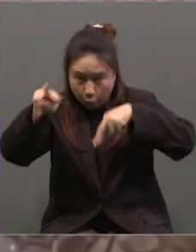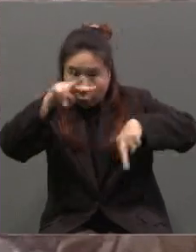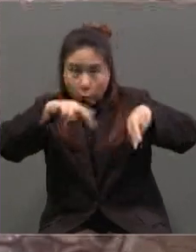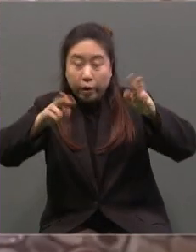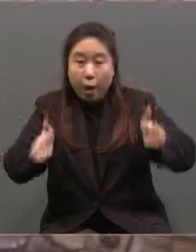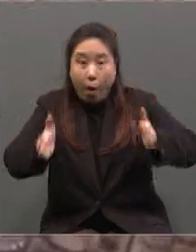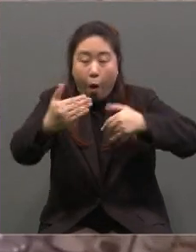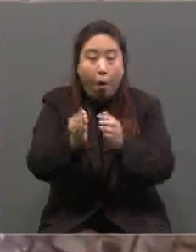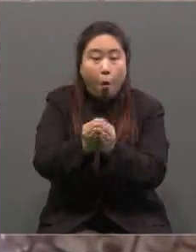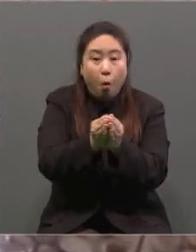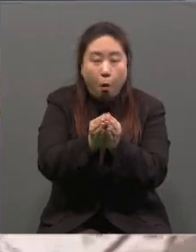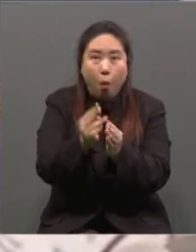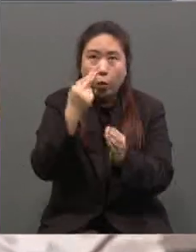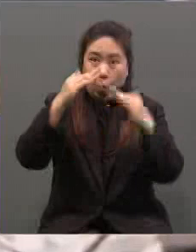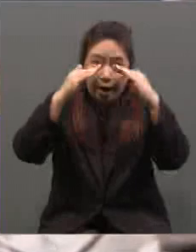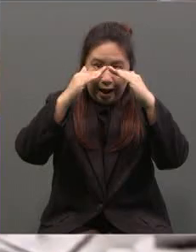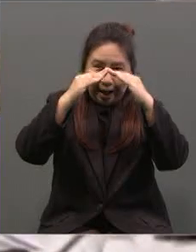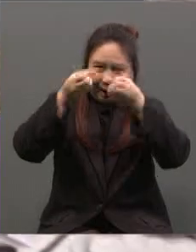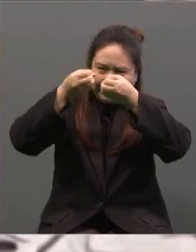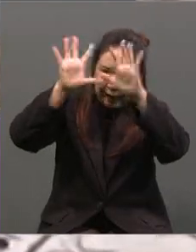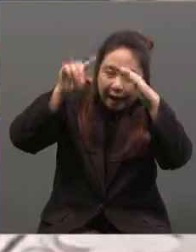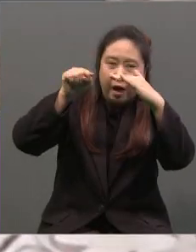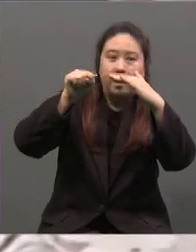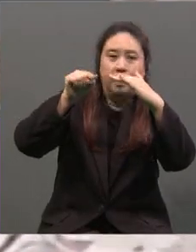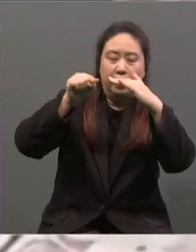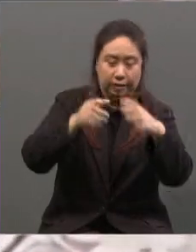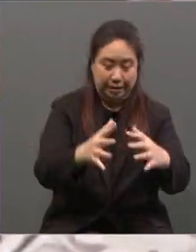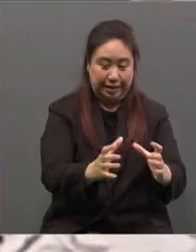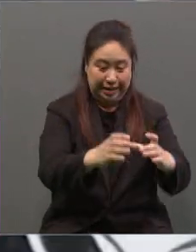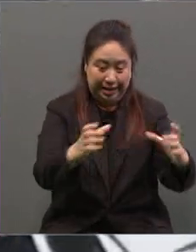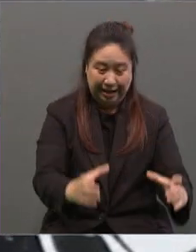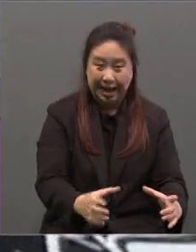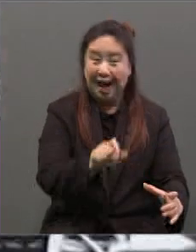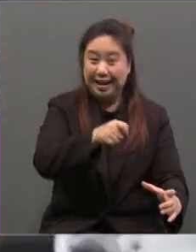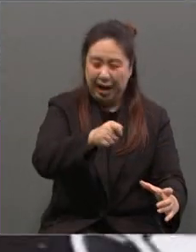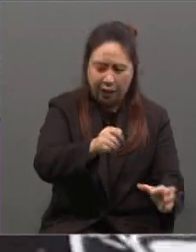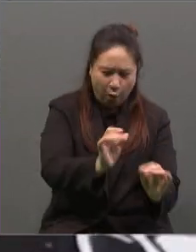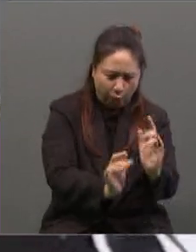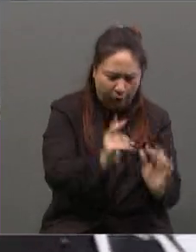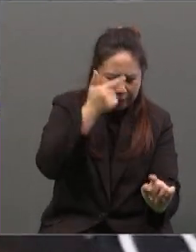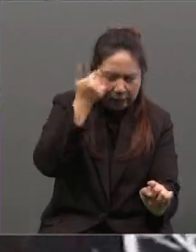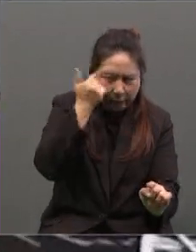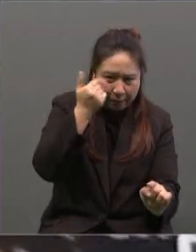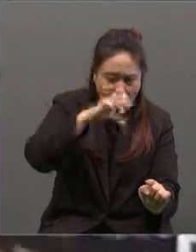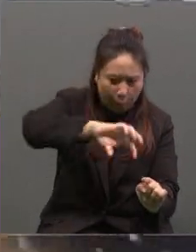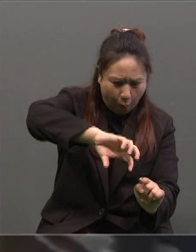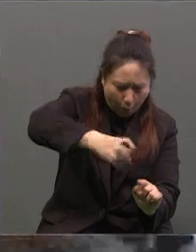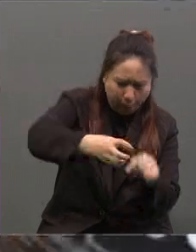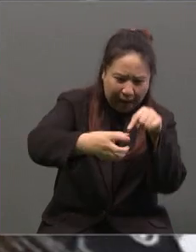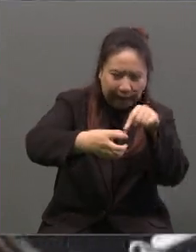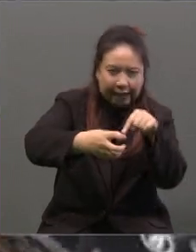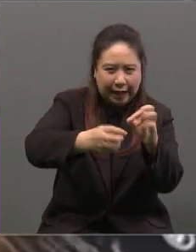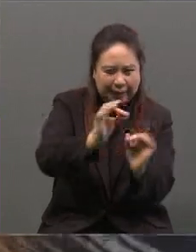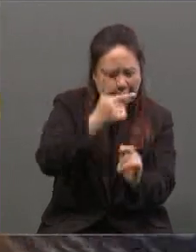ครัวเนี่ยเขาไปพบกระเบื้องหลังคาแตกเป็นรูบริเวณถังแก๊สก็มีรอยไหม้แล้วก็หัววาล์วเนี่ยเปิดปิดแก๊สไหม้เกรียมเล